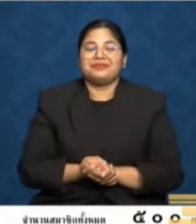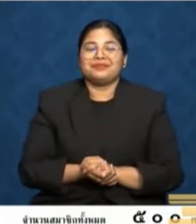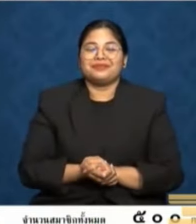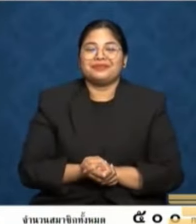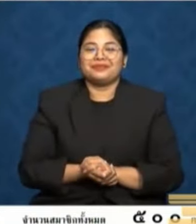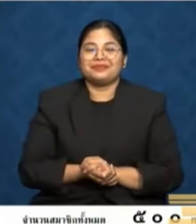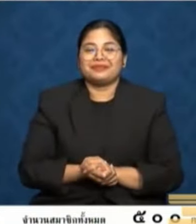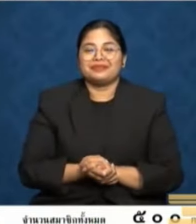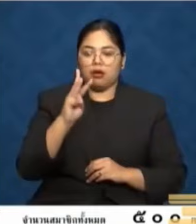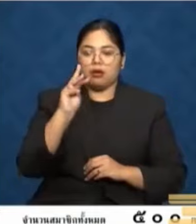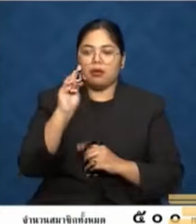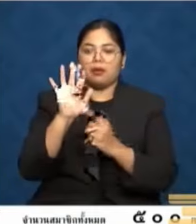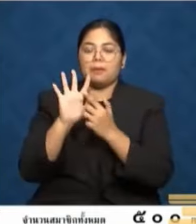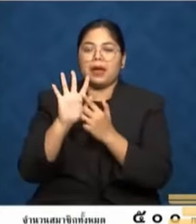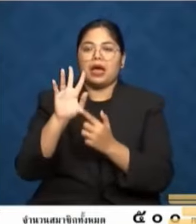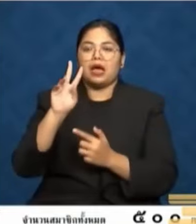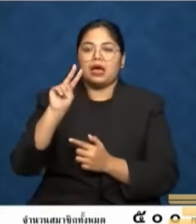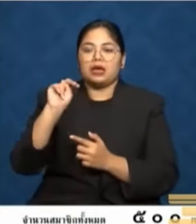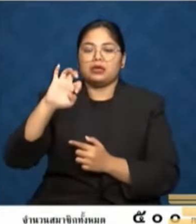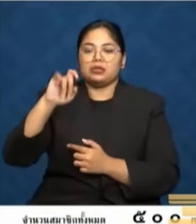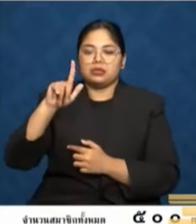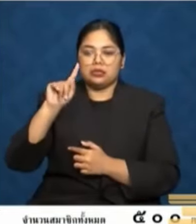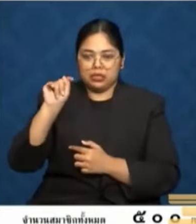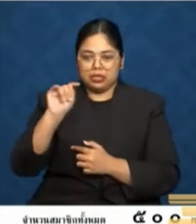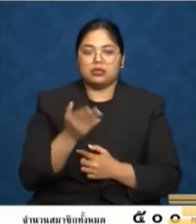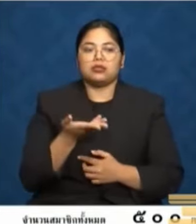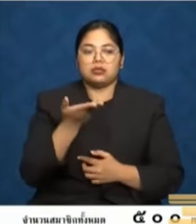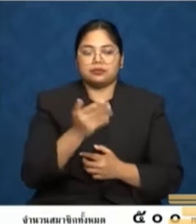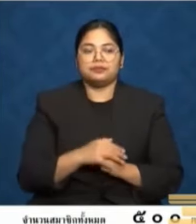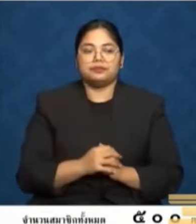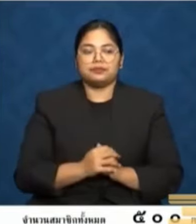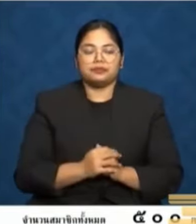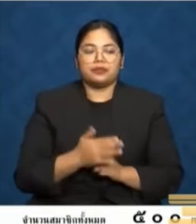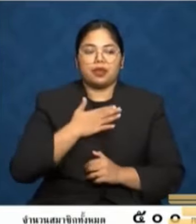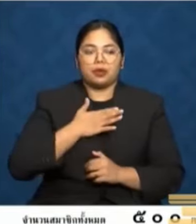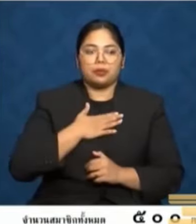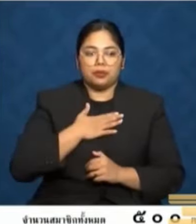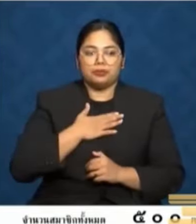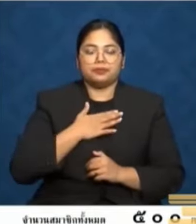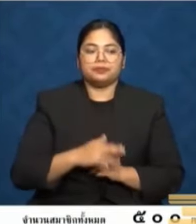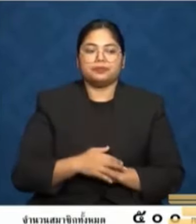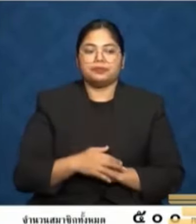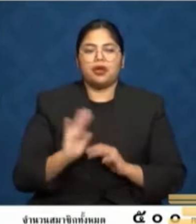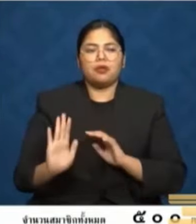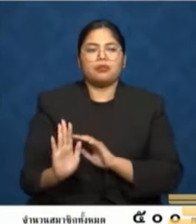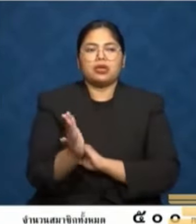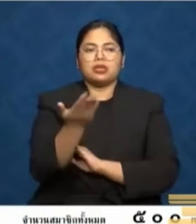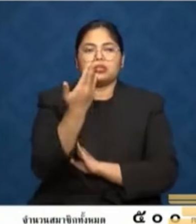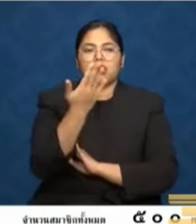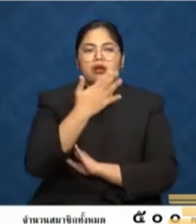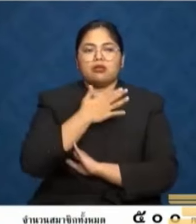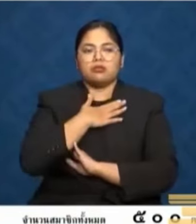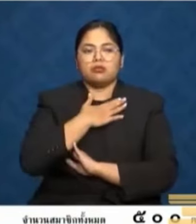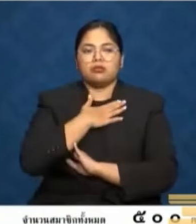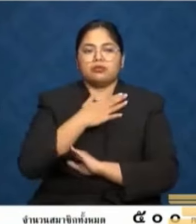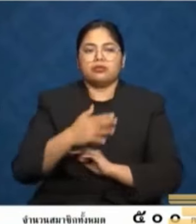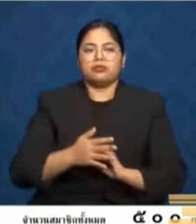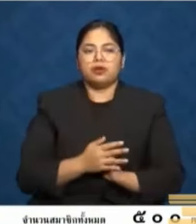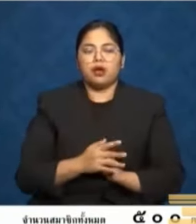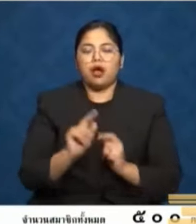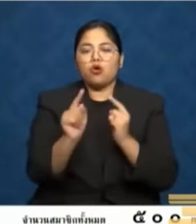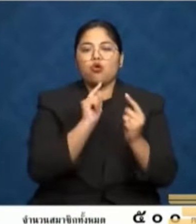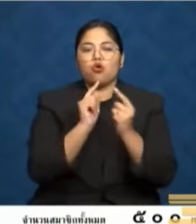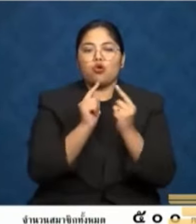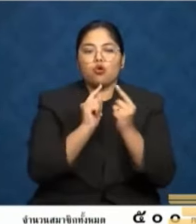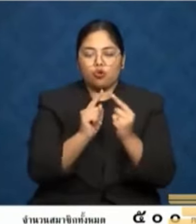ละท่านที่ท่านท่านประธานที่เคารพครับผมครูมานิชสังพุมตอนเช้าเป็นเงื่อนไขที่ผมได้